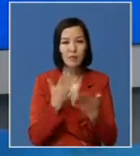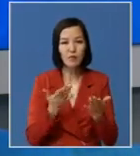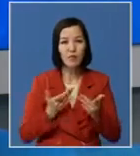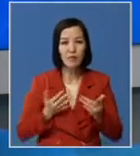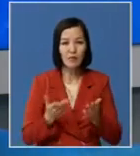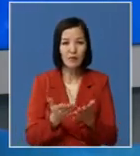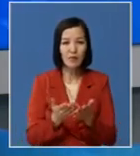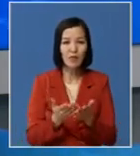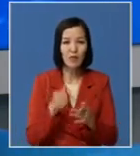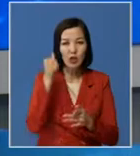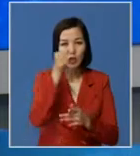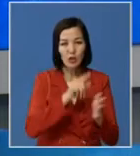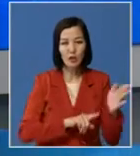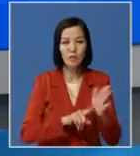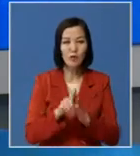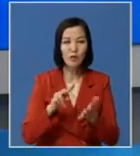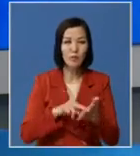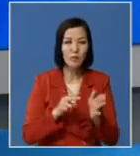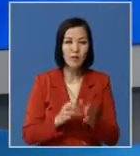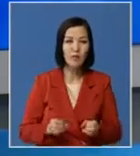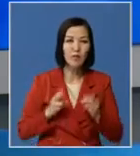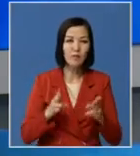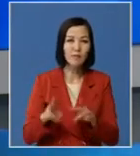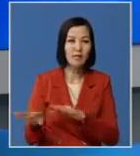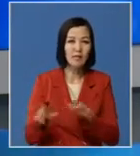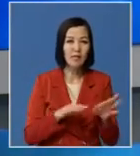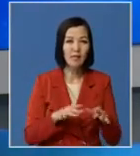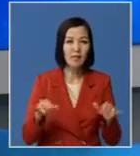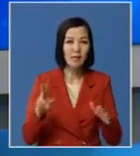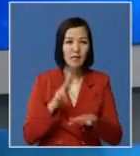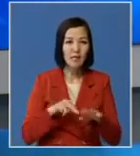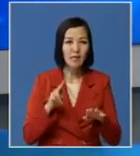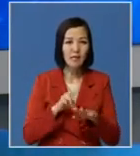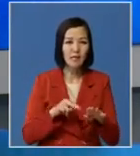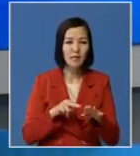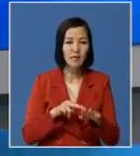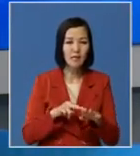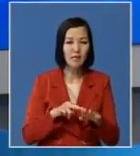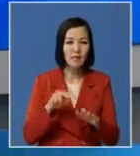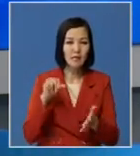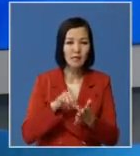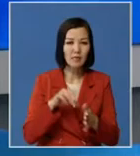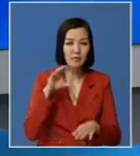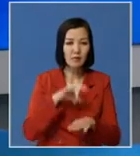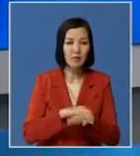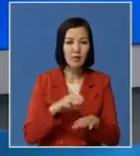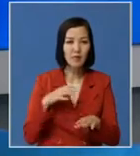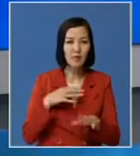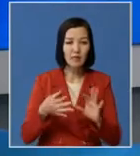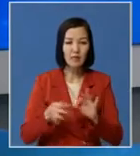еткен. Олардың жыл бойғы жоспарлаған қылмыстық әрекеті тәртіп сақшыларының араласуыменен